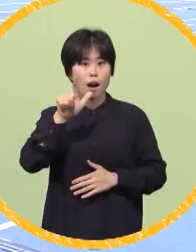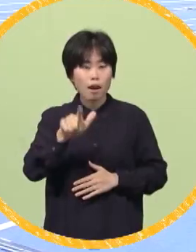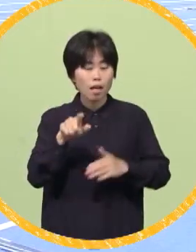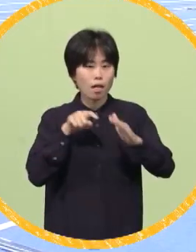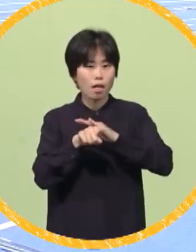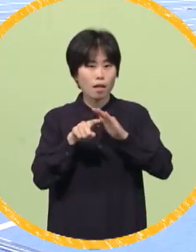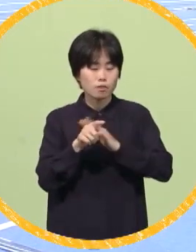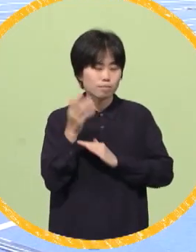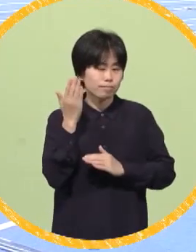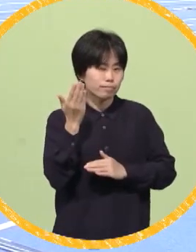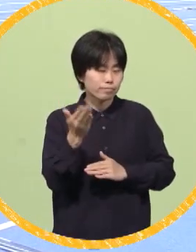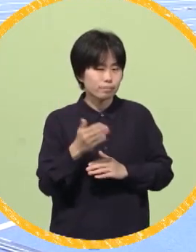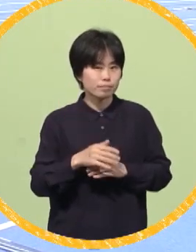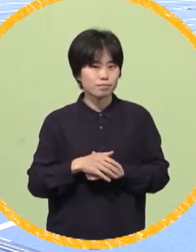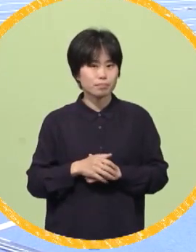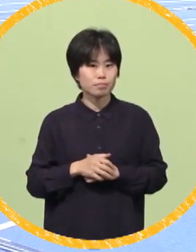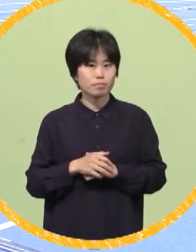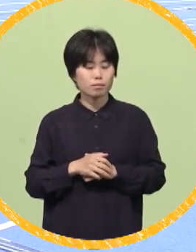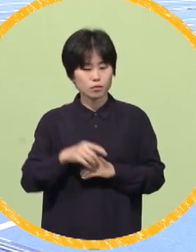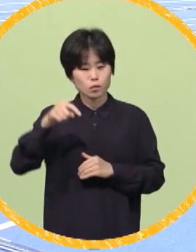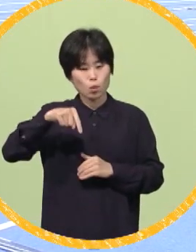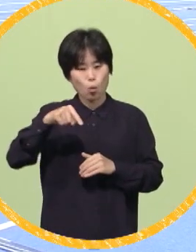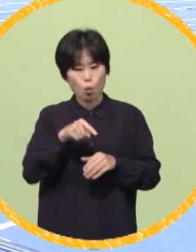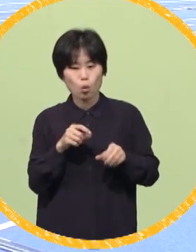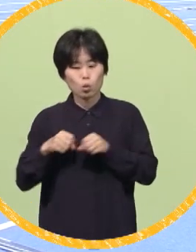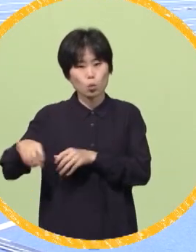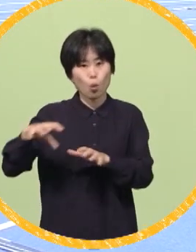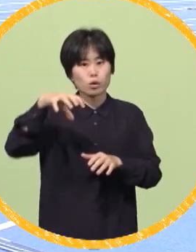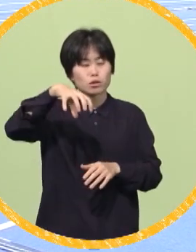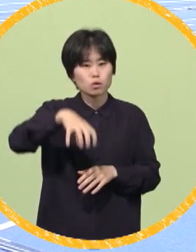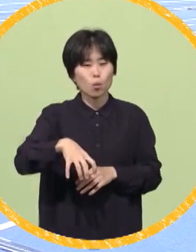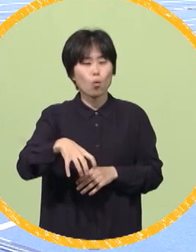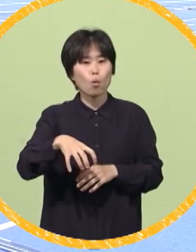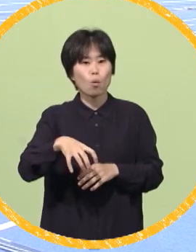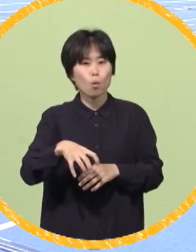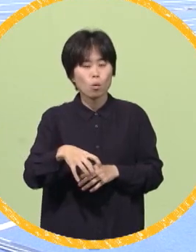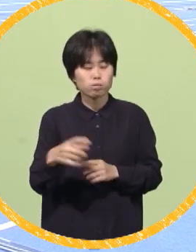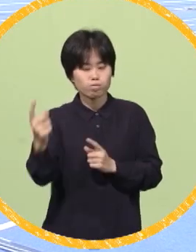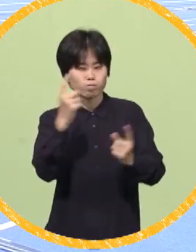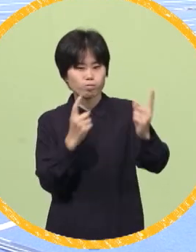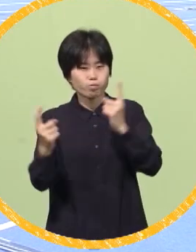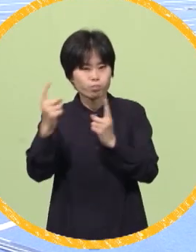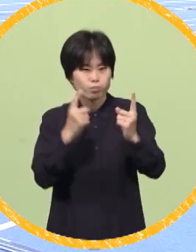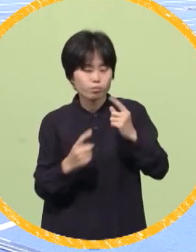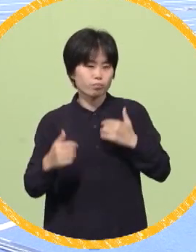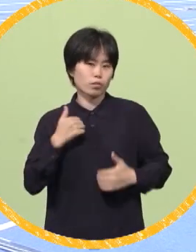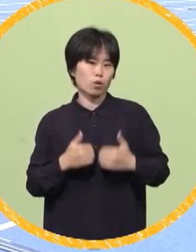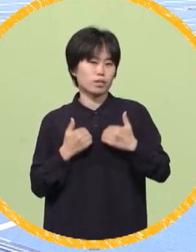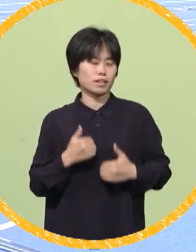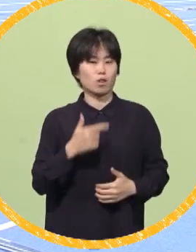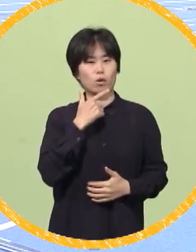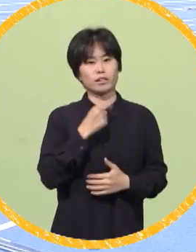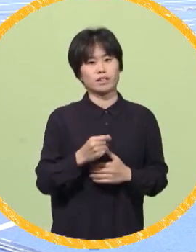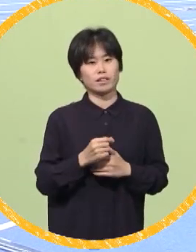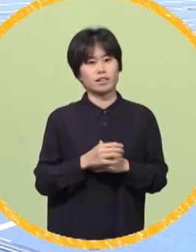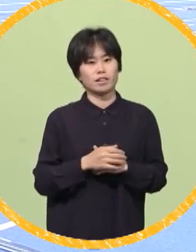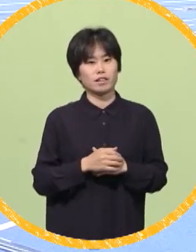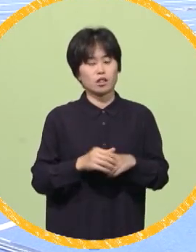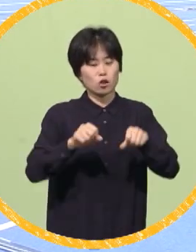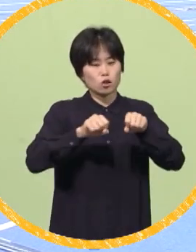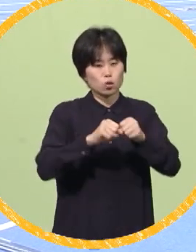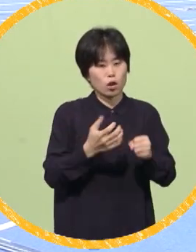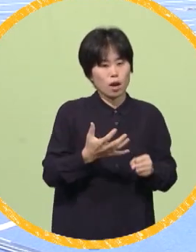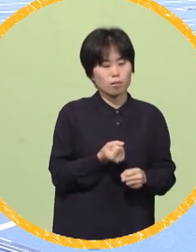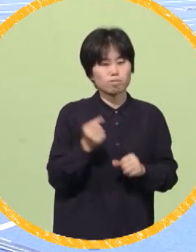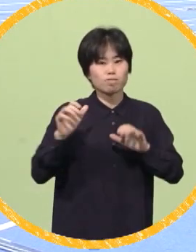。 川崎フロンターレのこの等々力陸上競技場もですね、たくさんの方に楽しんでいただきたいという競技場で、障害のあるなし